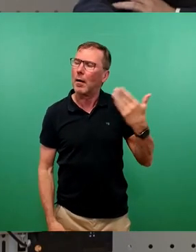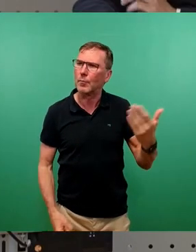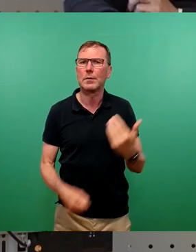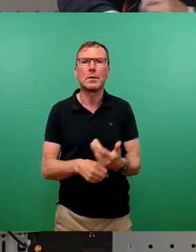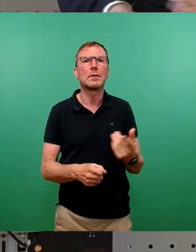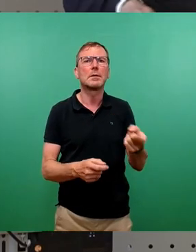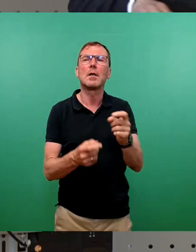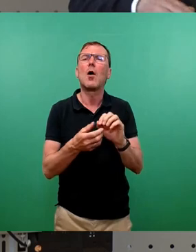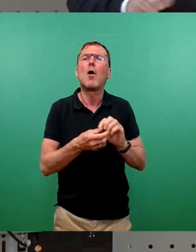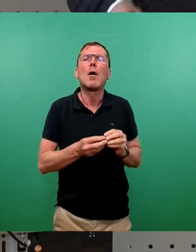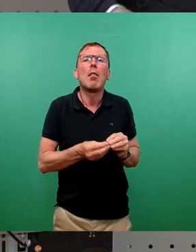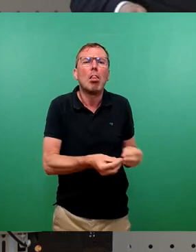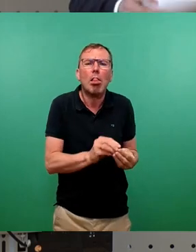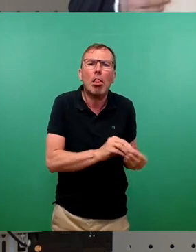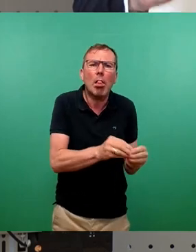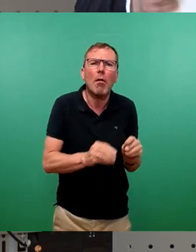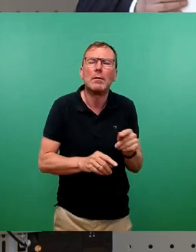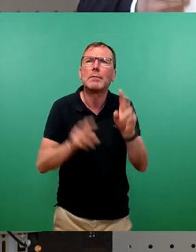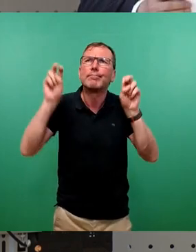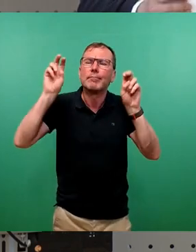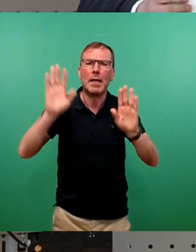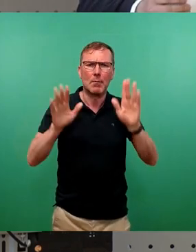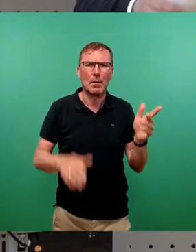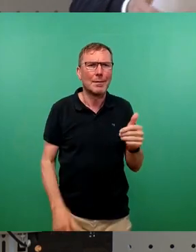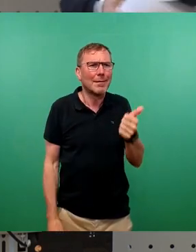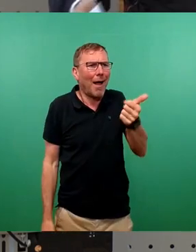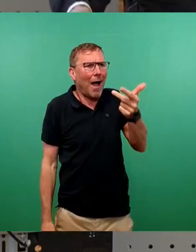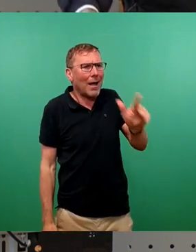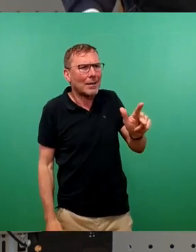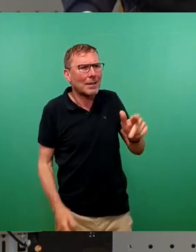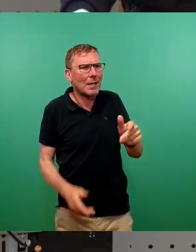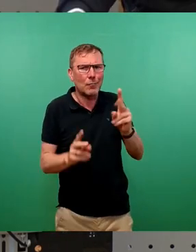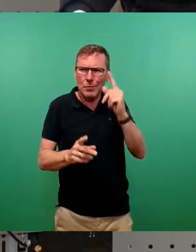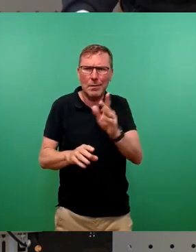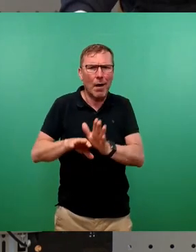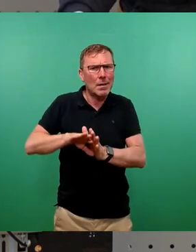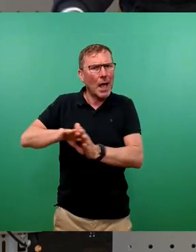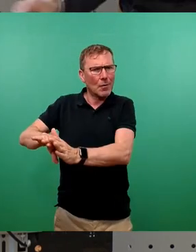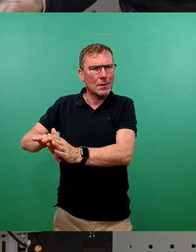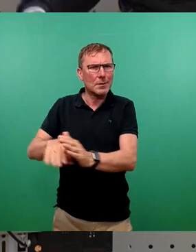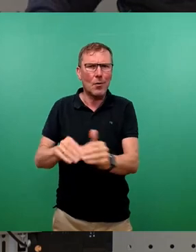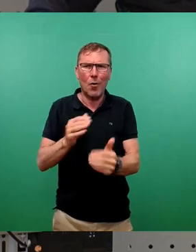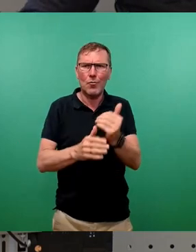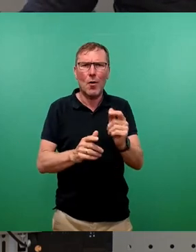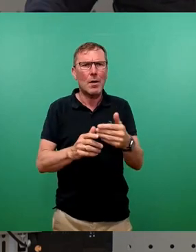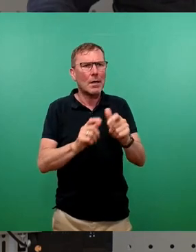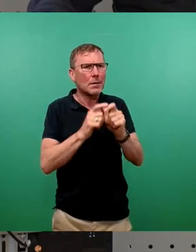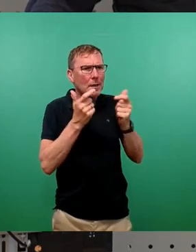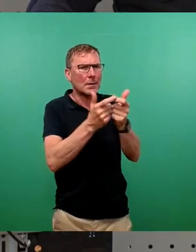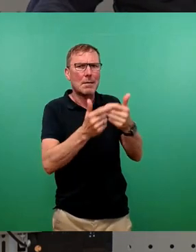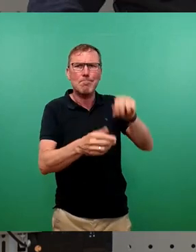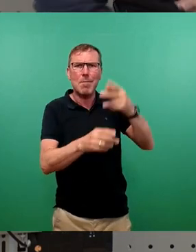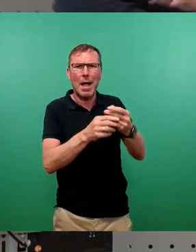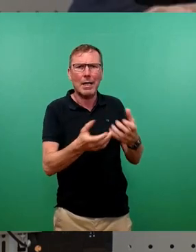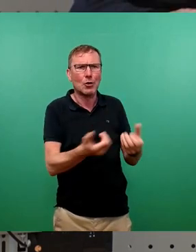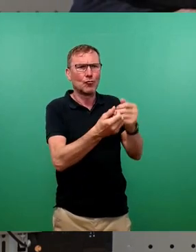sogenannten Demokraten, die ein Drittel des Stadtrates ausgrenzen, die eine neue Mehrheit, ein Team schaffen wollten, was gemeinsam